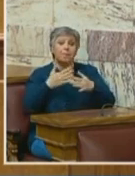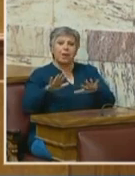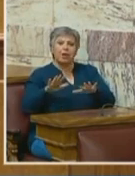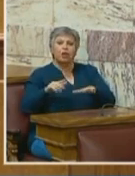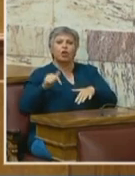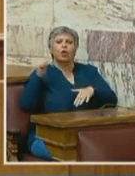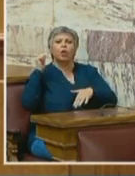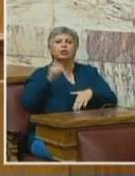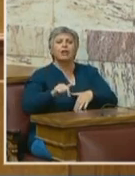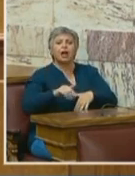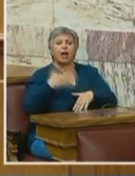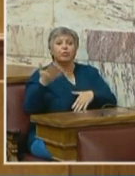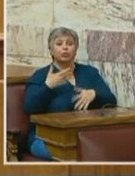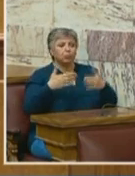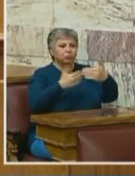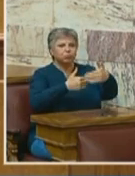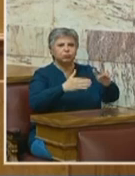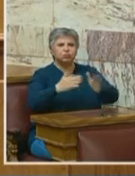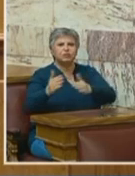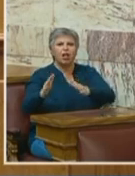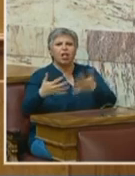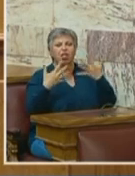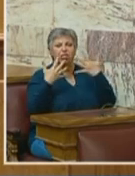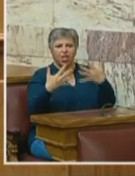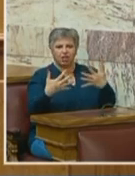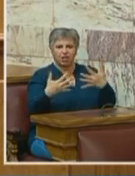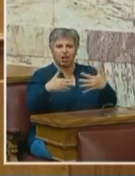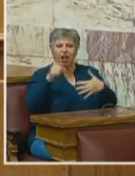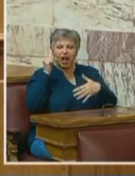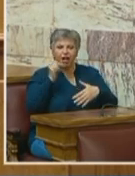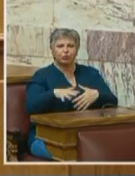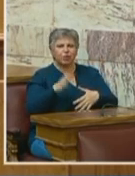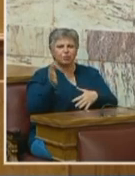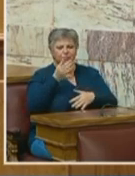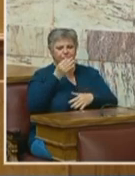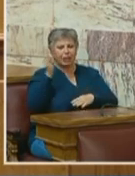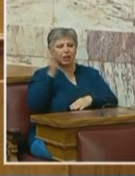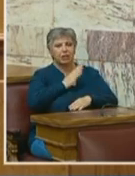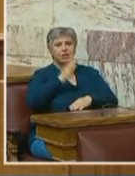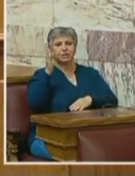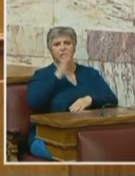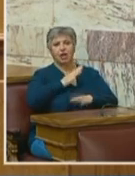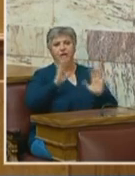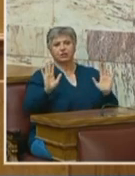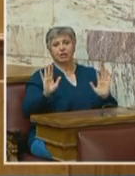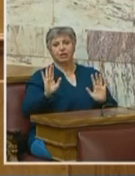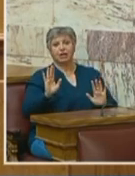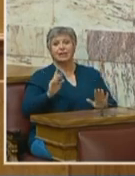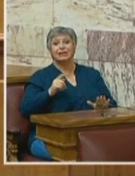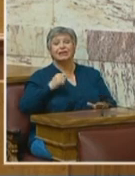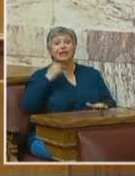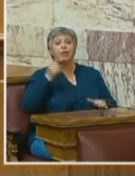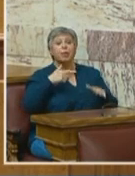10 κάλπες ντροπής. Είχα πει με καθαρά λόγια ότι πρόκειται για μια χυδαία απόπειρα της